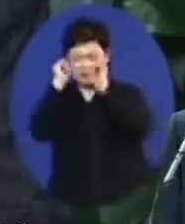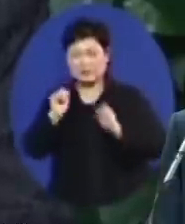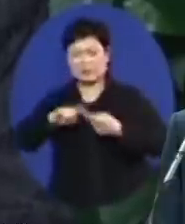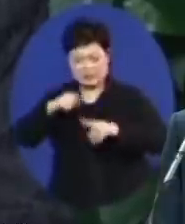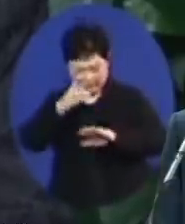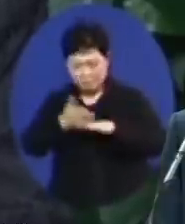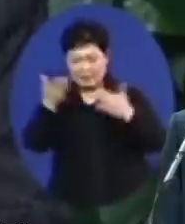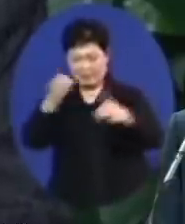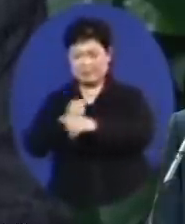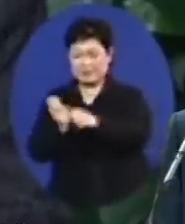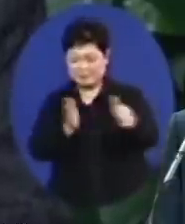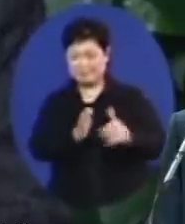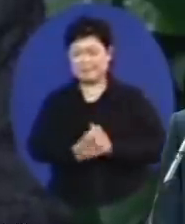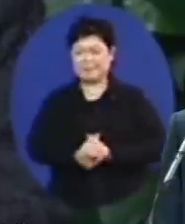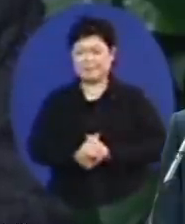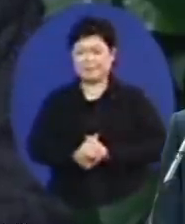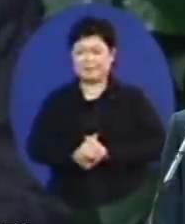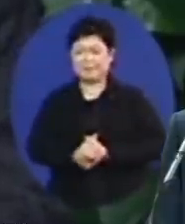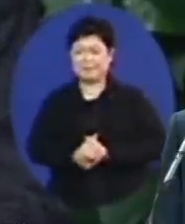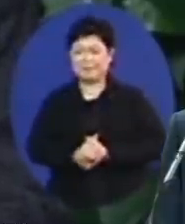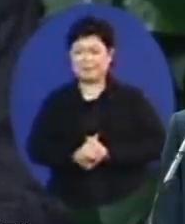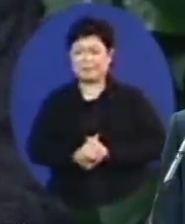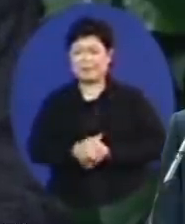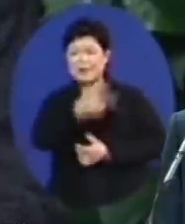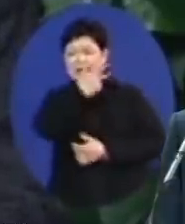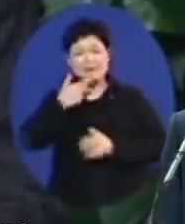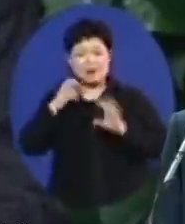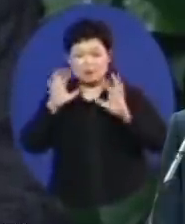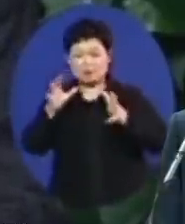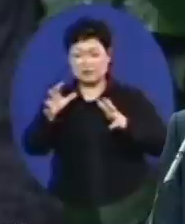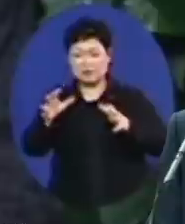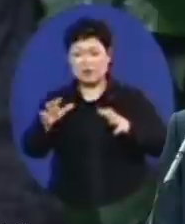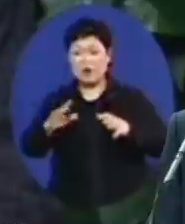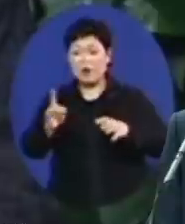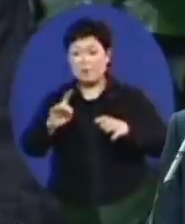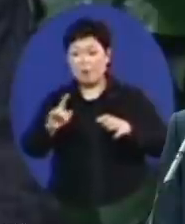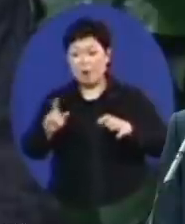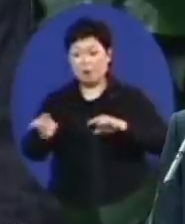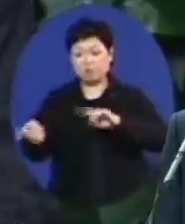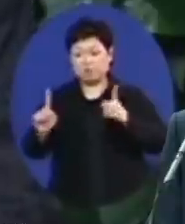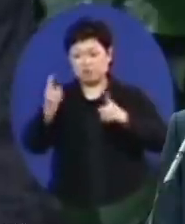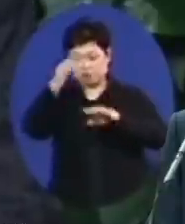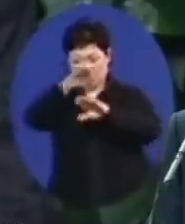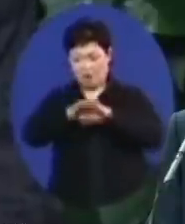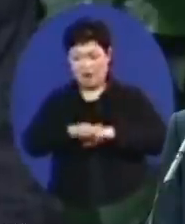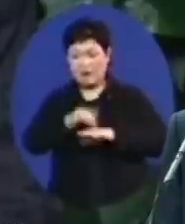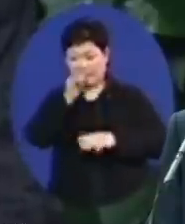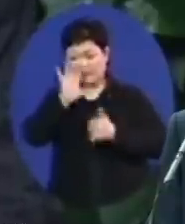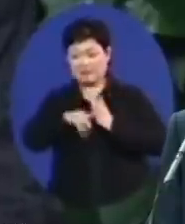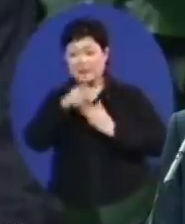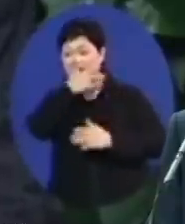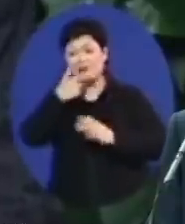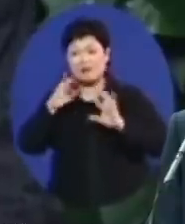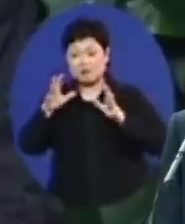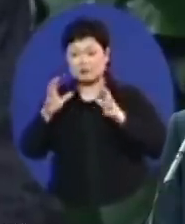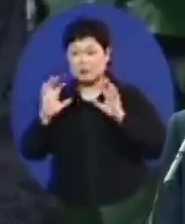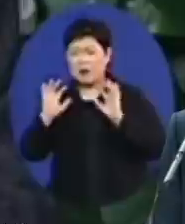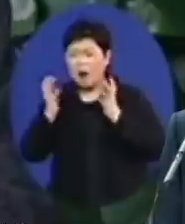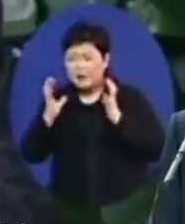되는 것입니다. 내가 영국에서 부흥회할 때 영국으로 어린아이